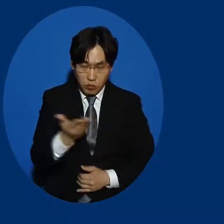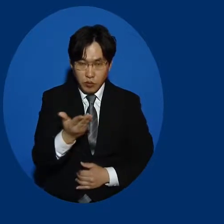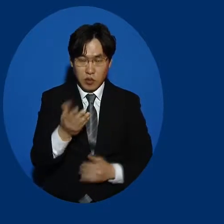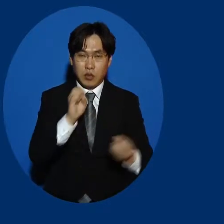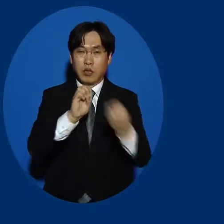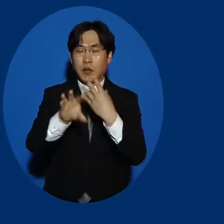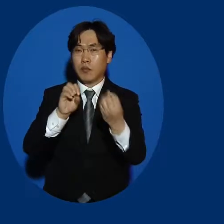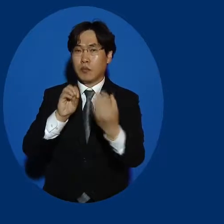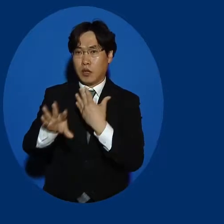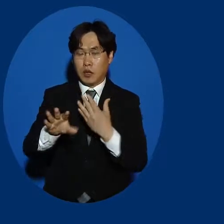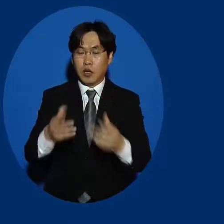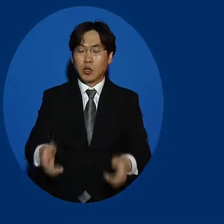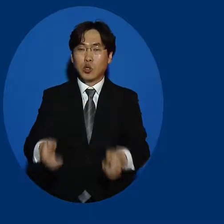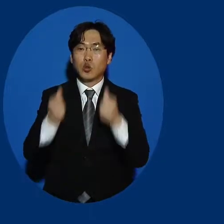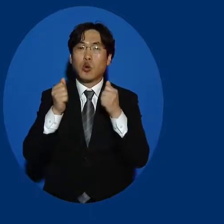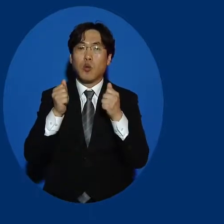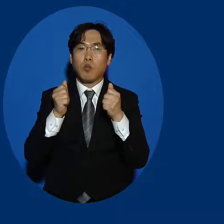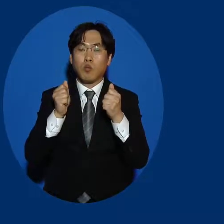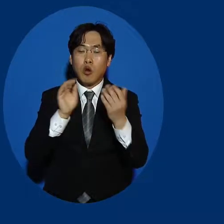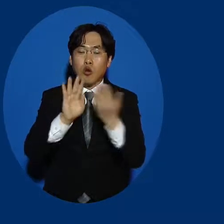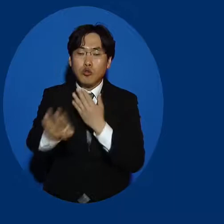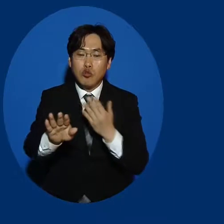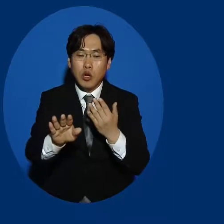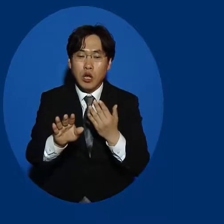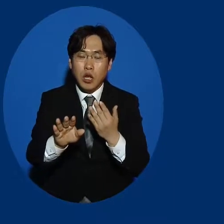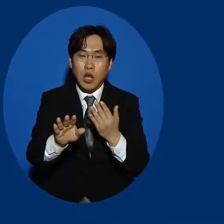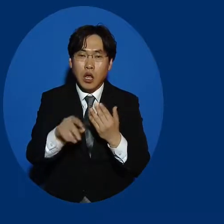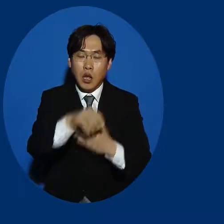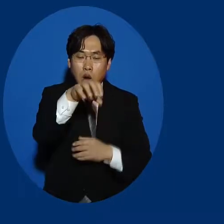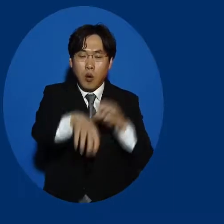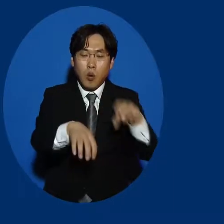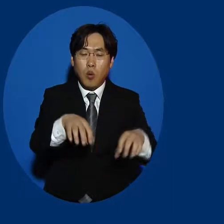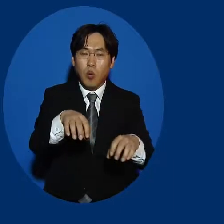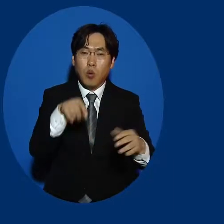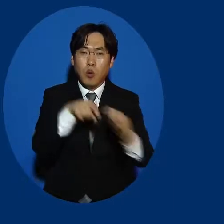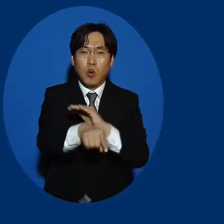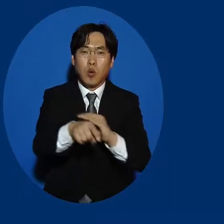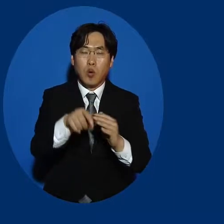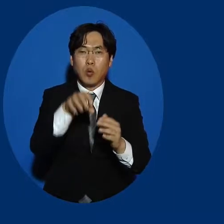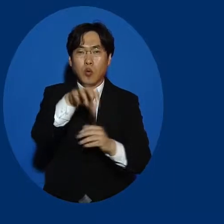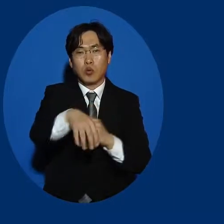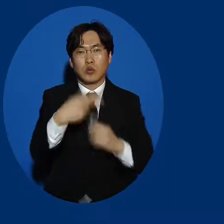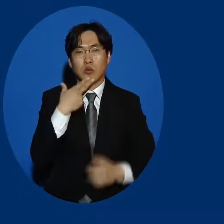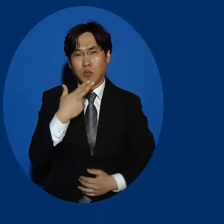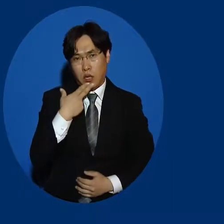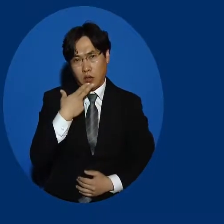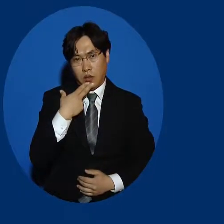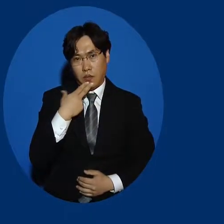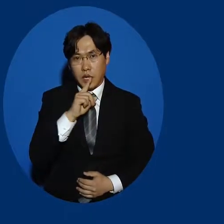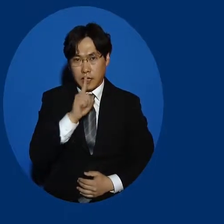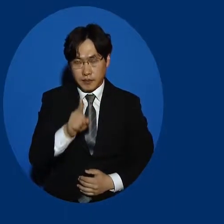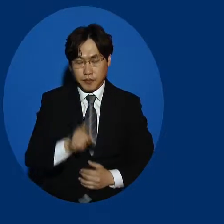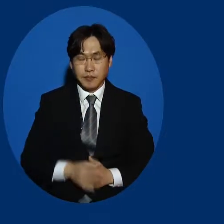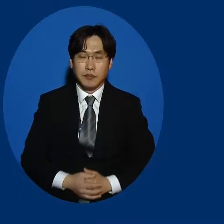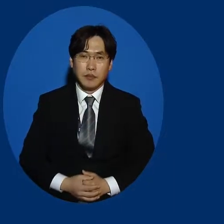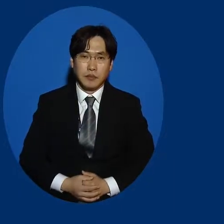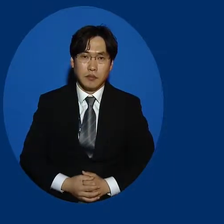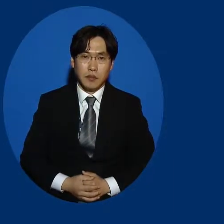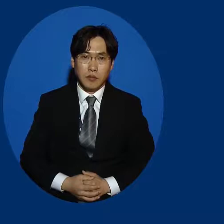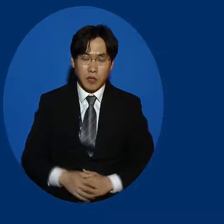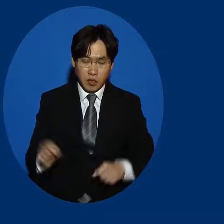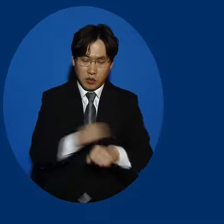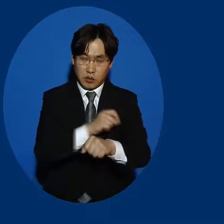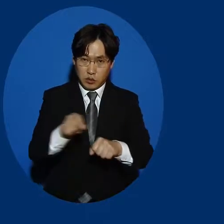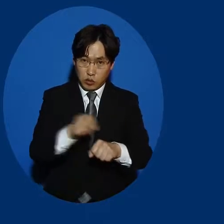분들이 졸업 후에 갈 곳이 없어요라고 하는 이야기를 합니다. 실제로 그렇습니다. 우리